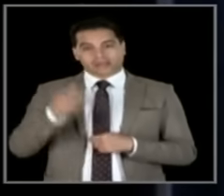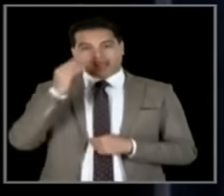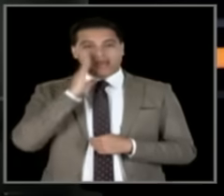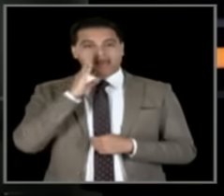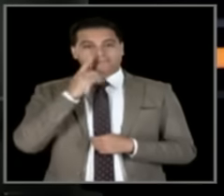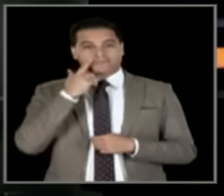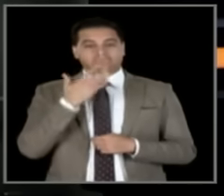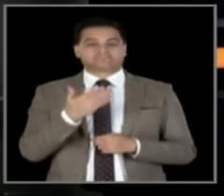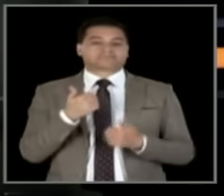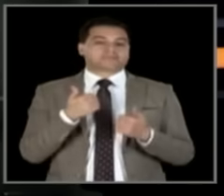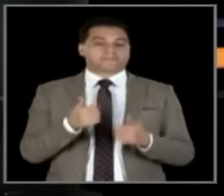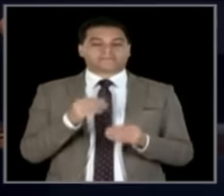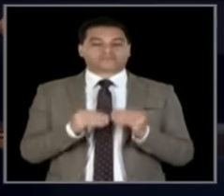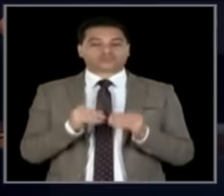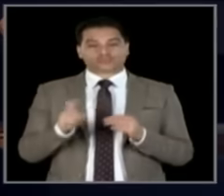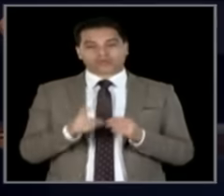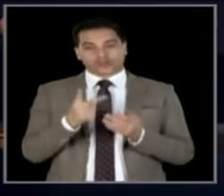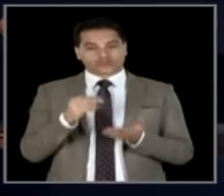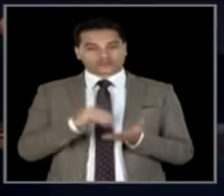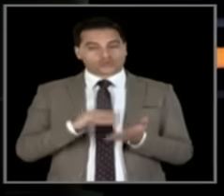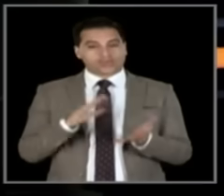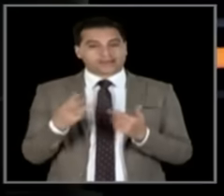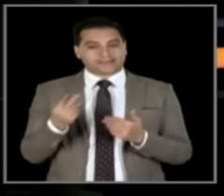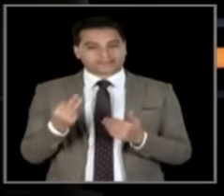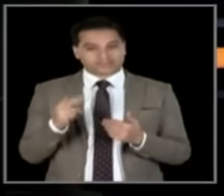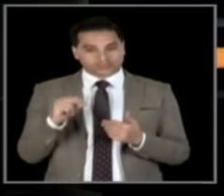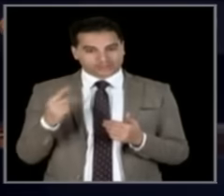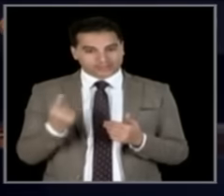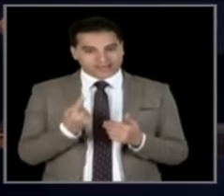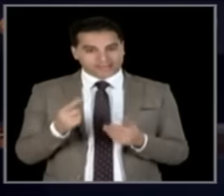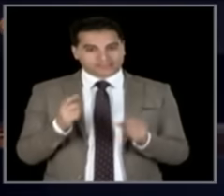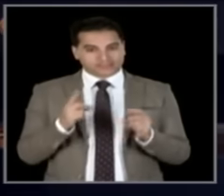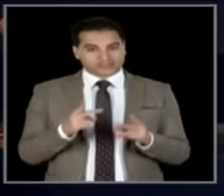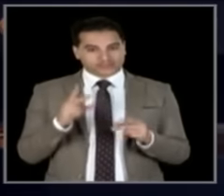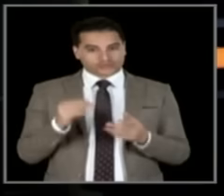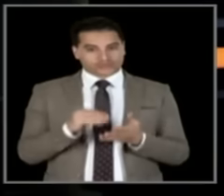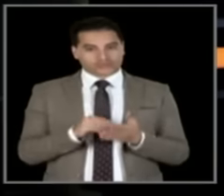علم، تمام. سؤال بـ20 نقطة ولا بـ30 نقطة؟